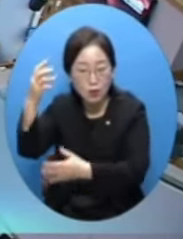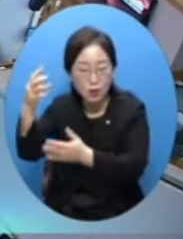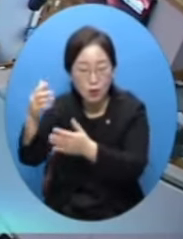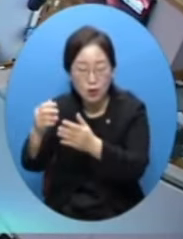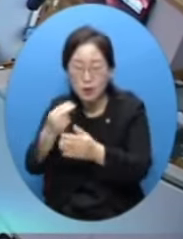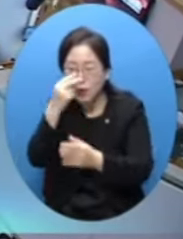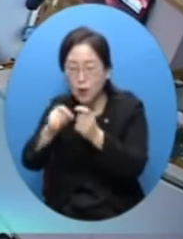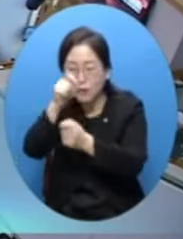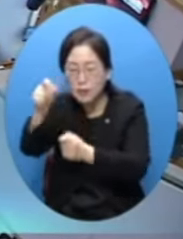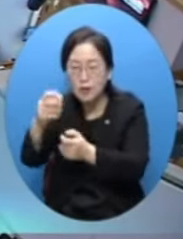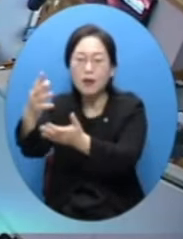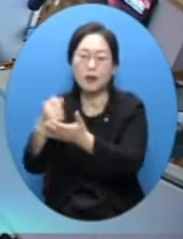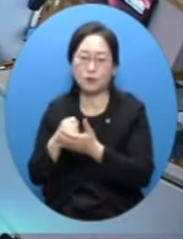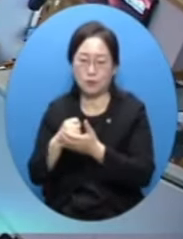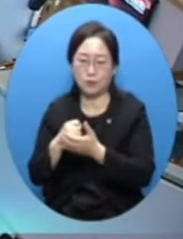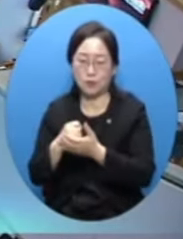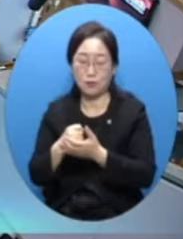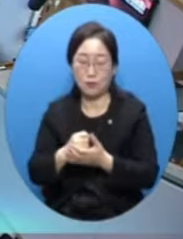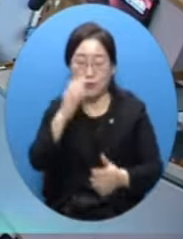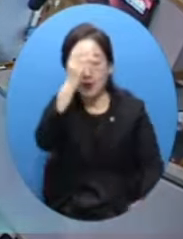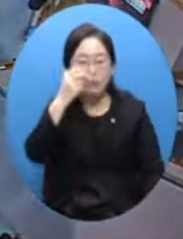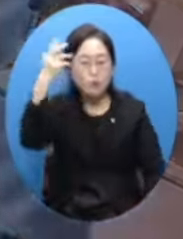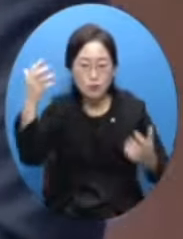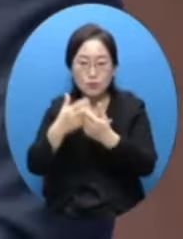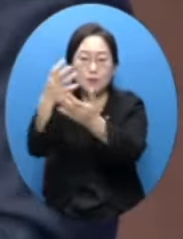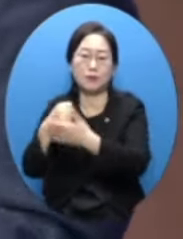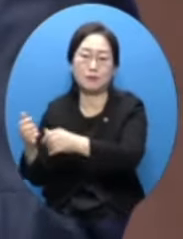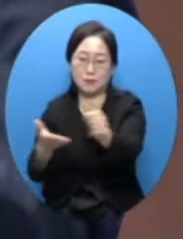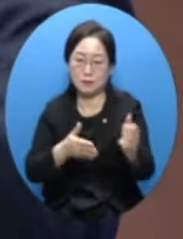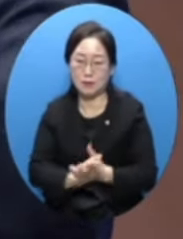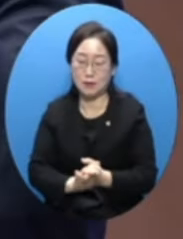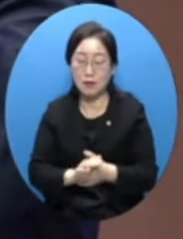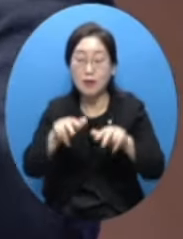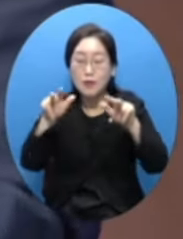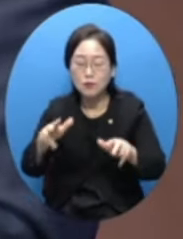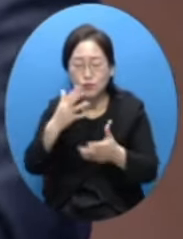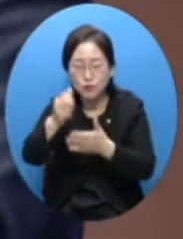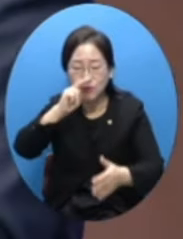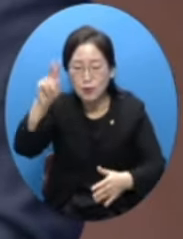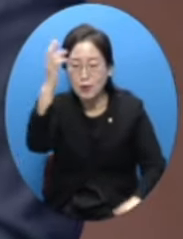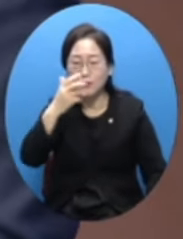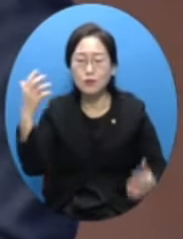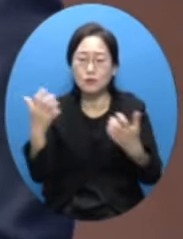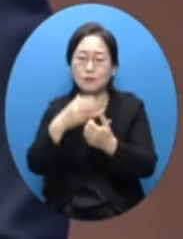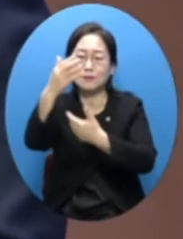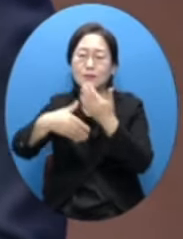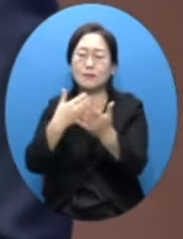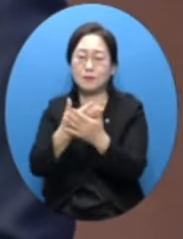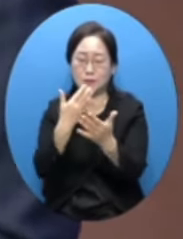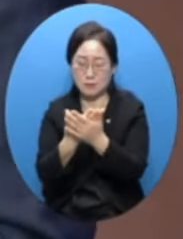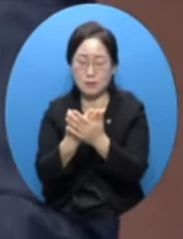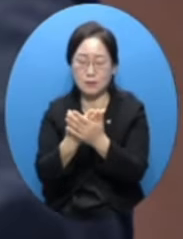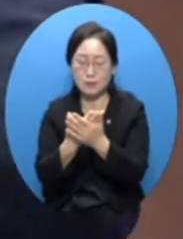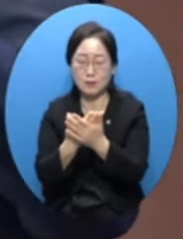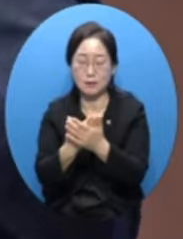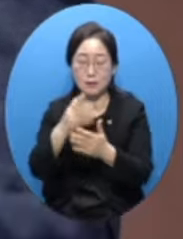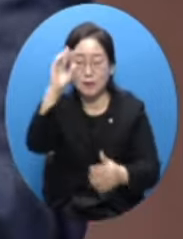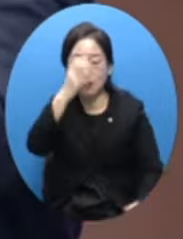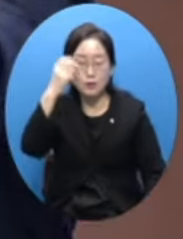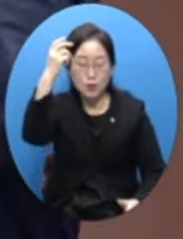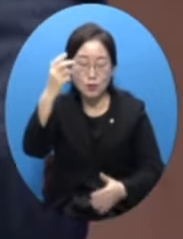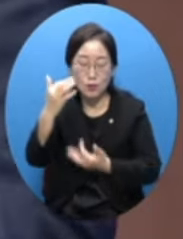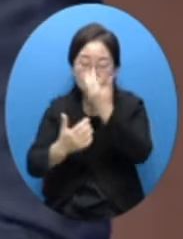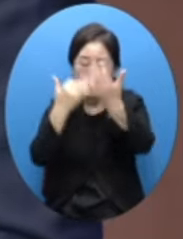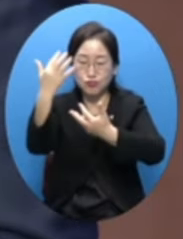거두리라. 성령으로 충만하시길 바랍니다. 주여, 우리를 성령으로 충만케 하여 주옵소서. 성의 불이